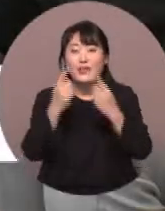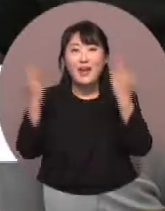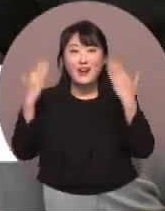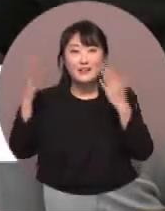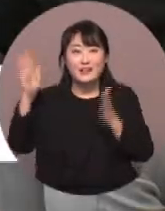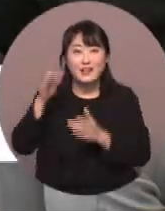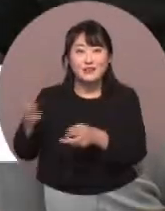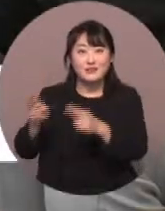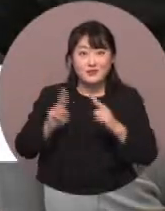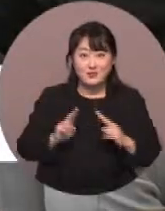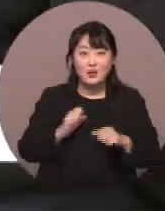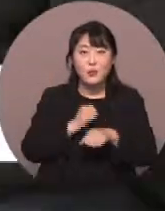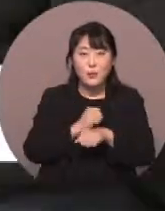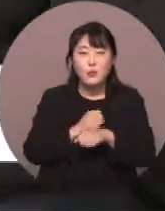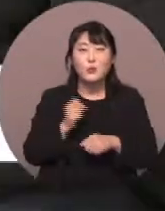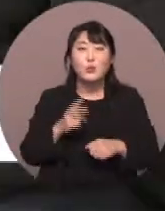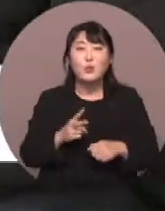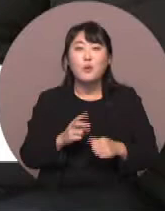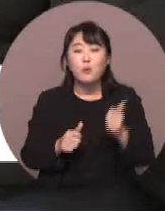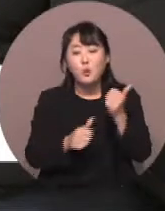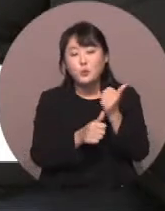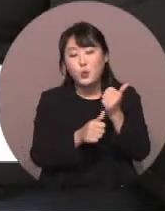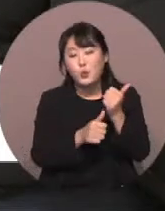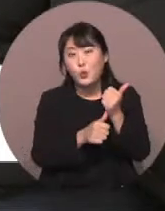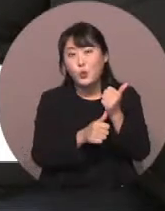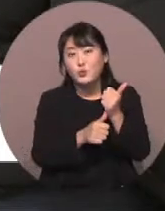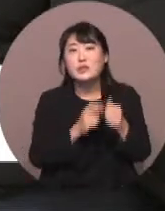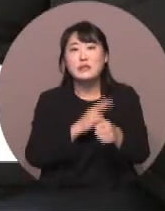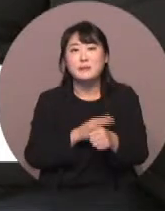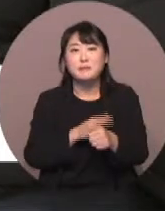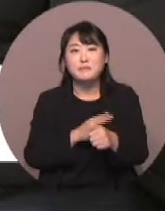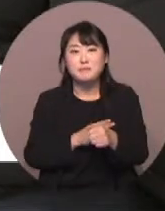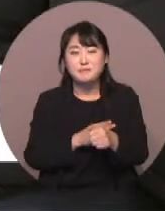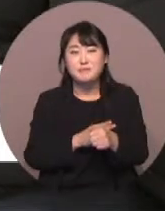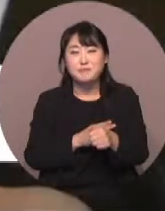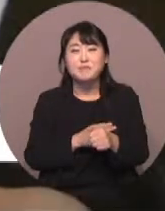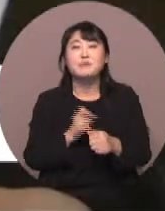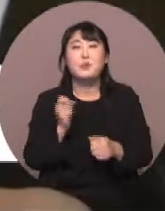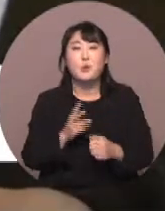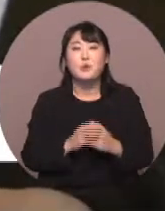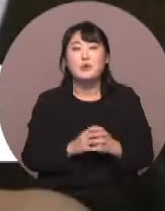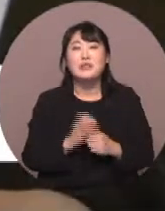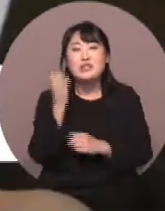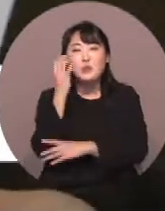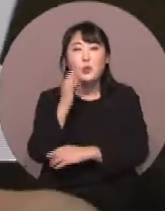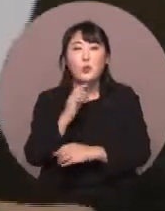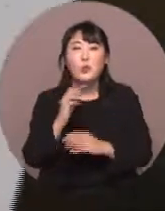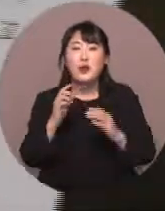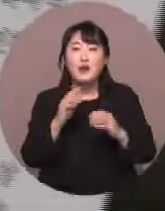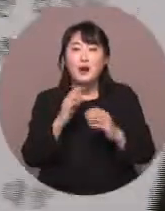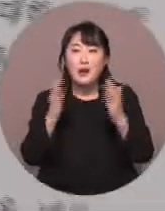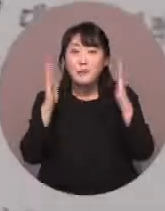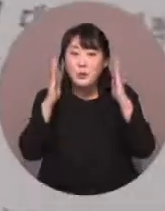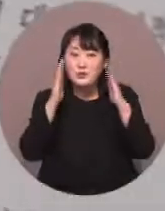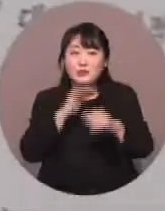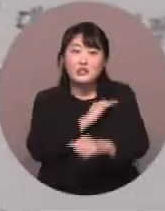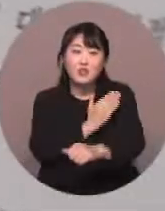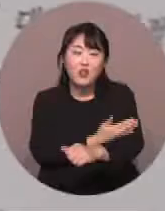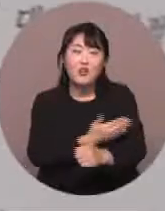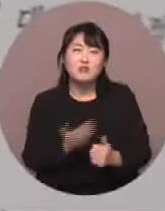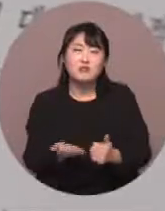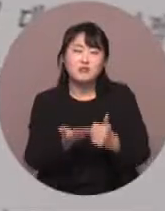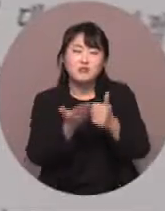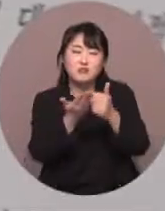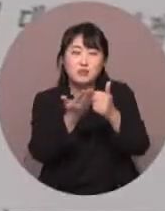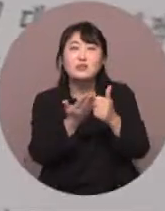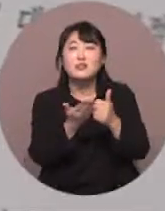튜터링 과 부진 학습 10 보조 교사가 도면 찬찬 협력 강사 재 기초학력 전담 교사 제 등으로 학습을